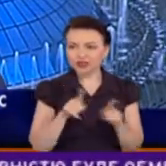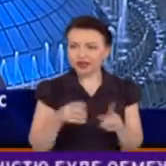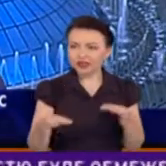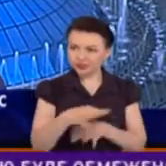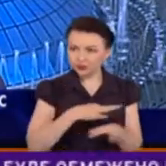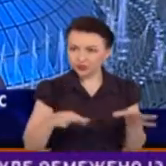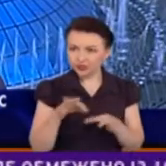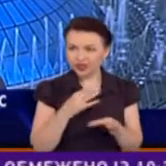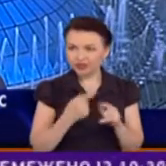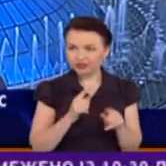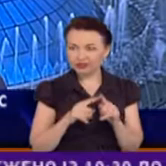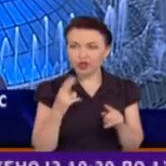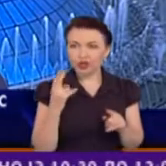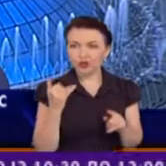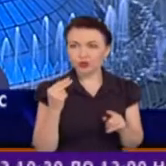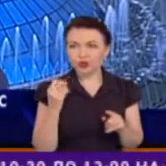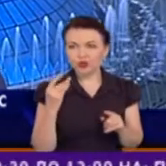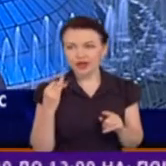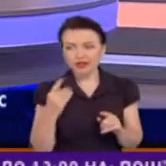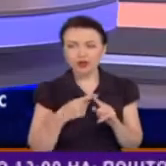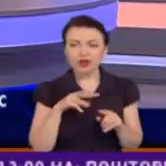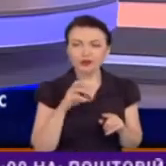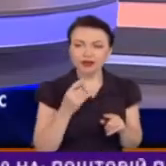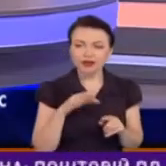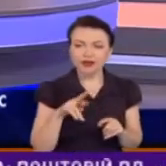Олексій Кучеренко і Марія Яковлєва в студії.